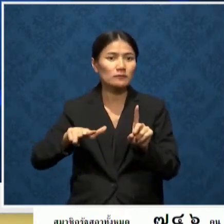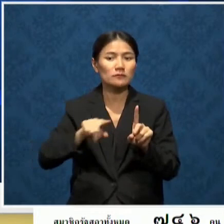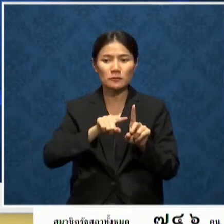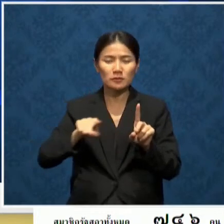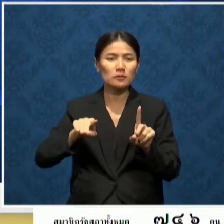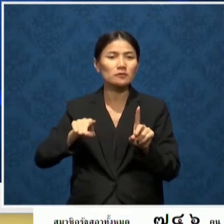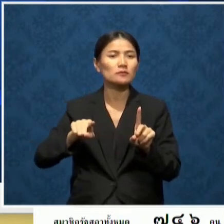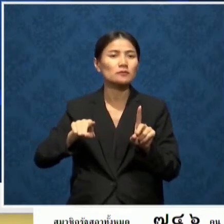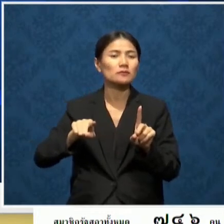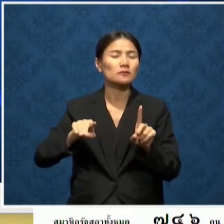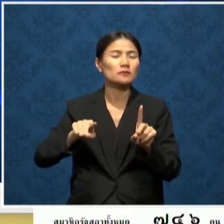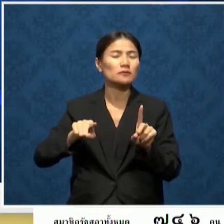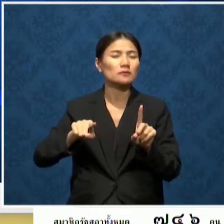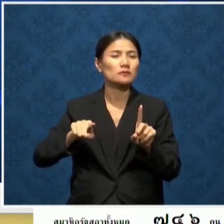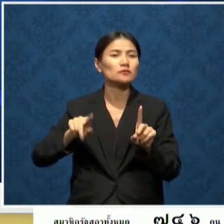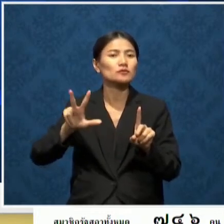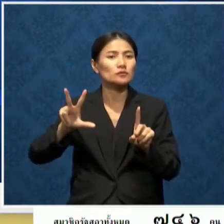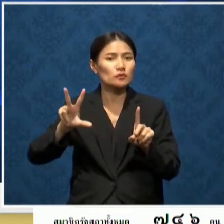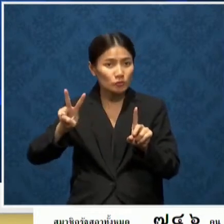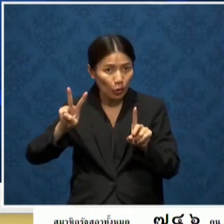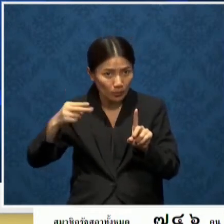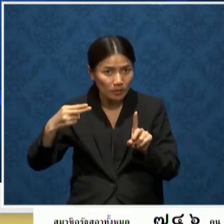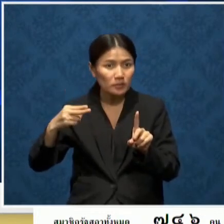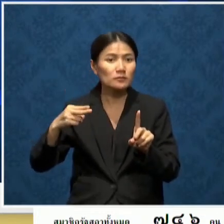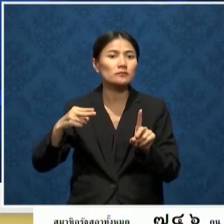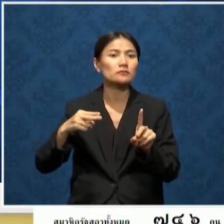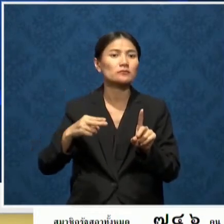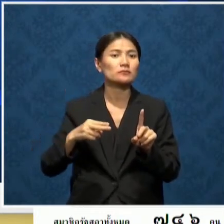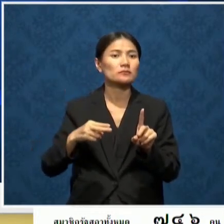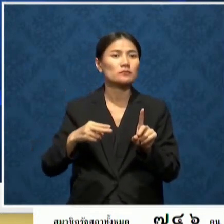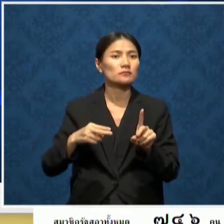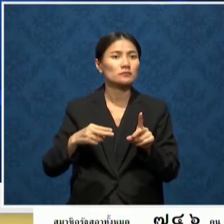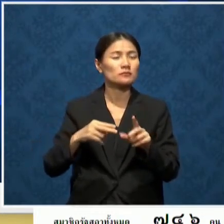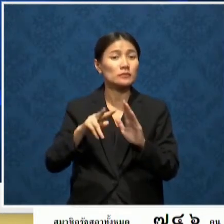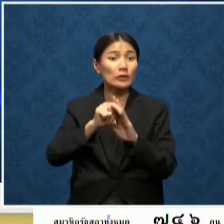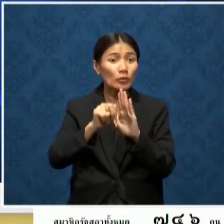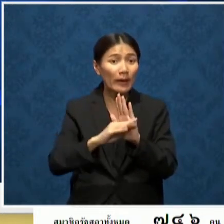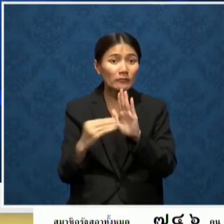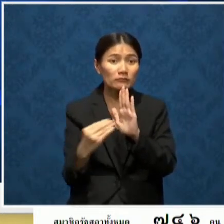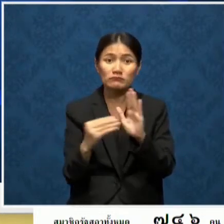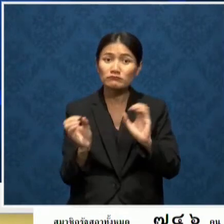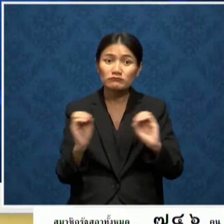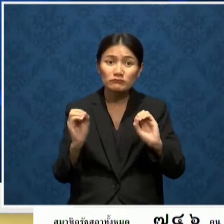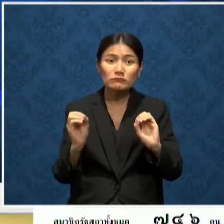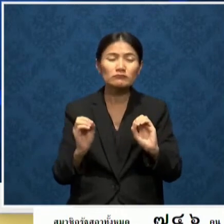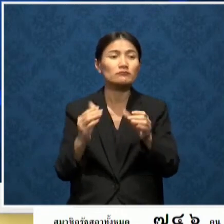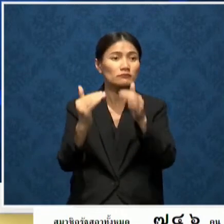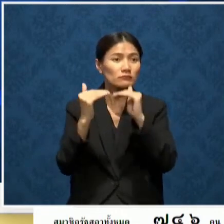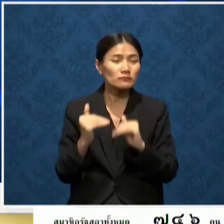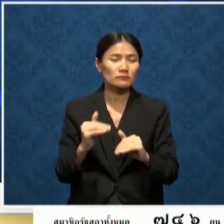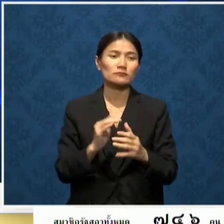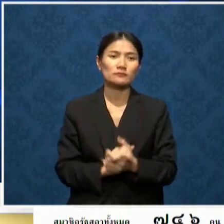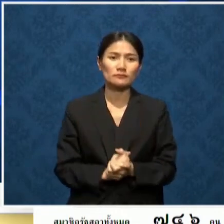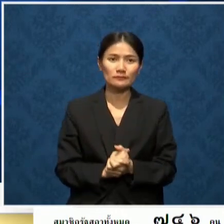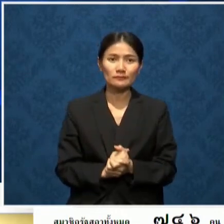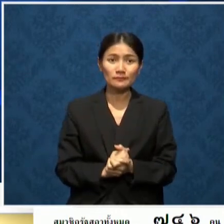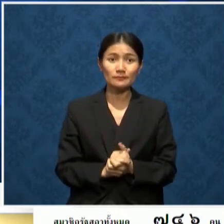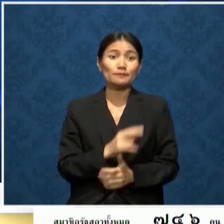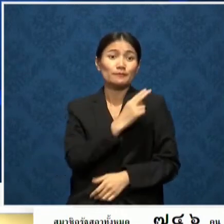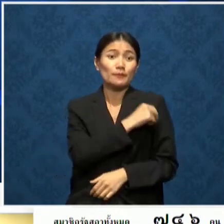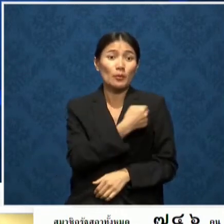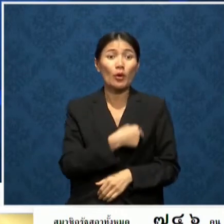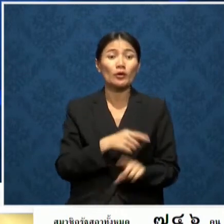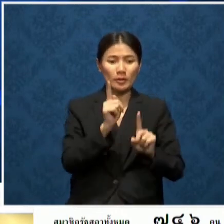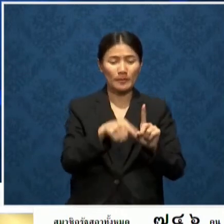คนครับนี่คอคามหมน้ทเกิดขึ้น แต่ไม่มีในแทลงนโยบายอแล้วครับยิไปกนั้ครัท่มาทานครัจากบสำรวจของหมอ 1,